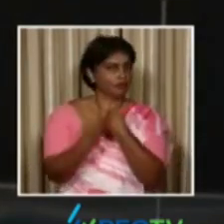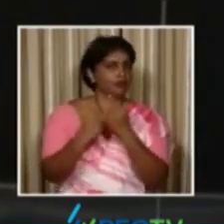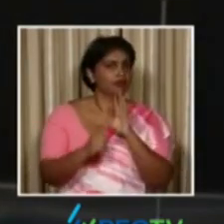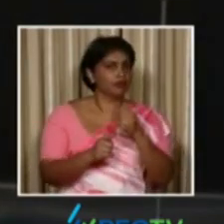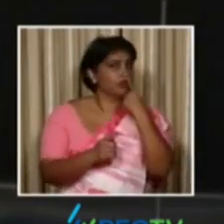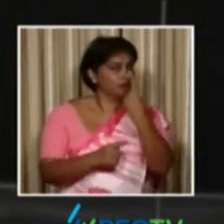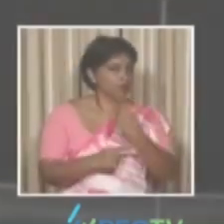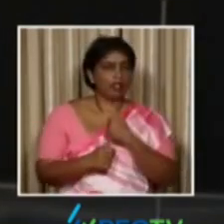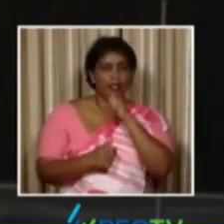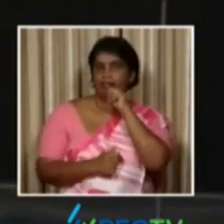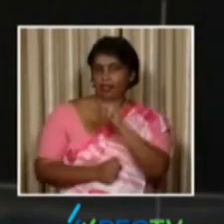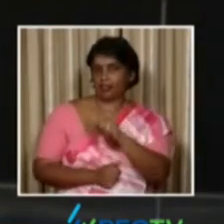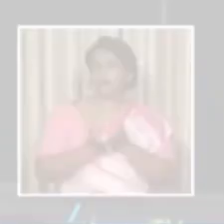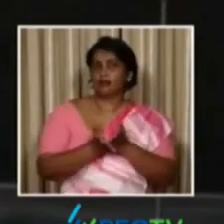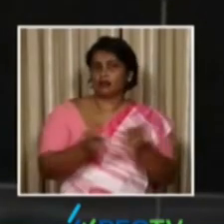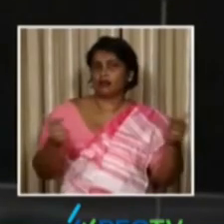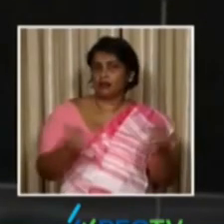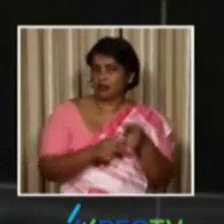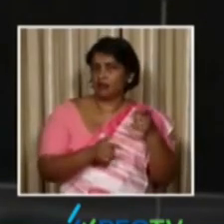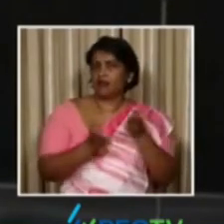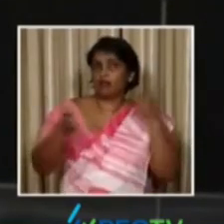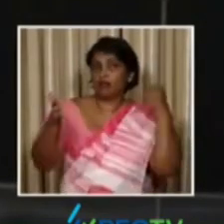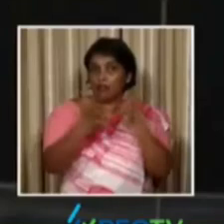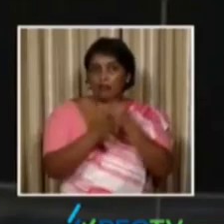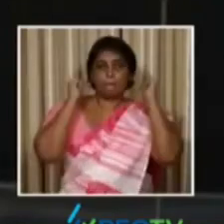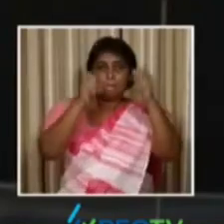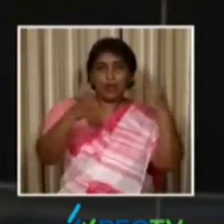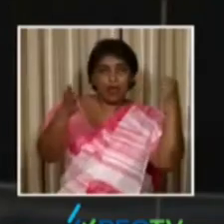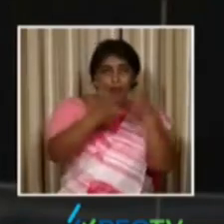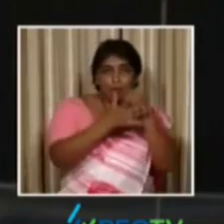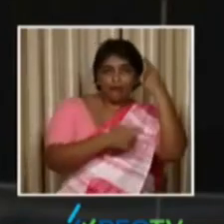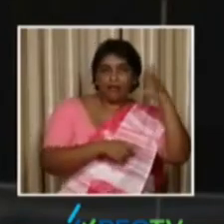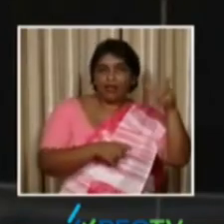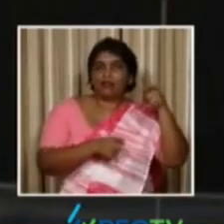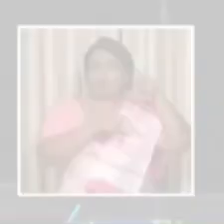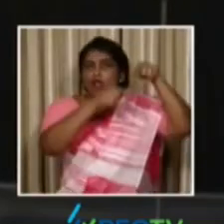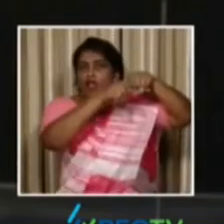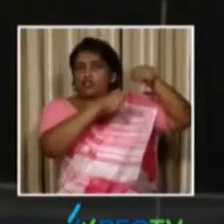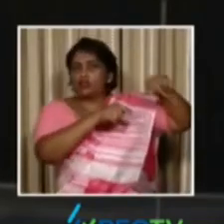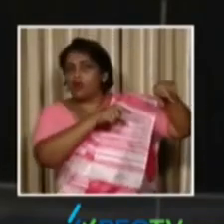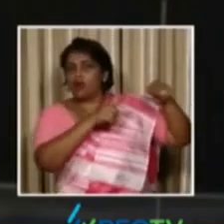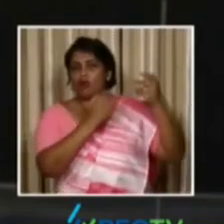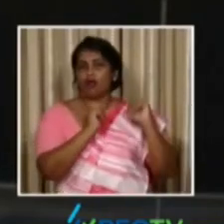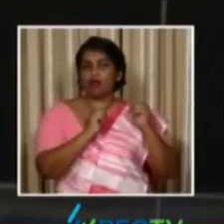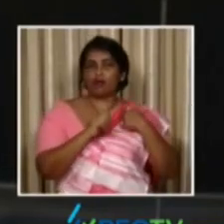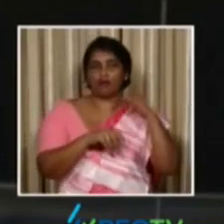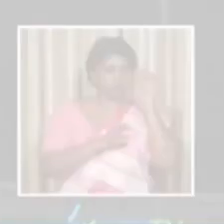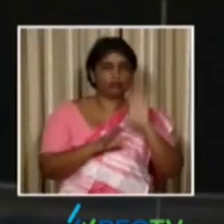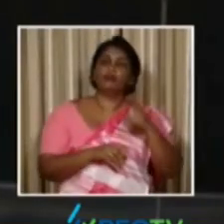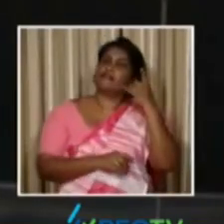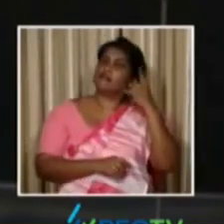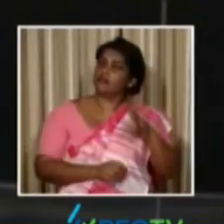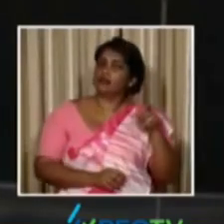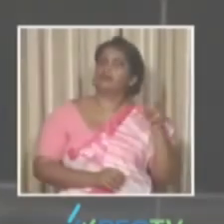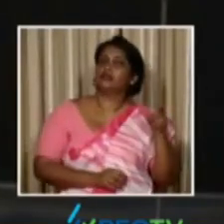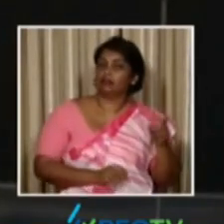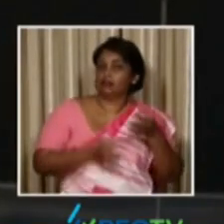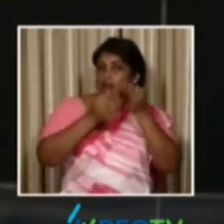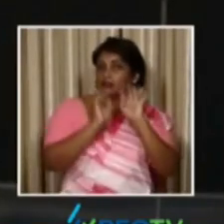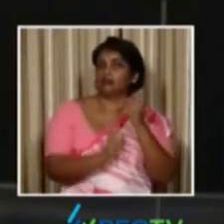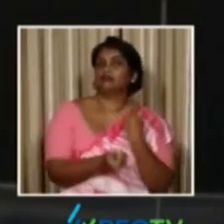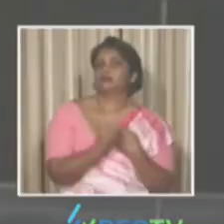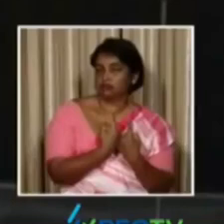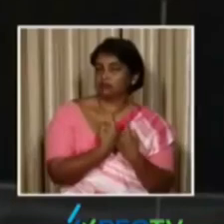කියපු කාරණාවට මේ නැව හැප්පිච්ච නිසා තමයි බාණ්ඩ මොනවාද කියලා හිතන් දැනගන්න ලැබිලා තියෙන. ඒක නිසා මේ ගැන විධිමත්